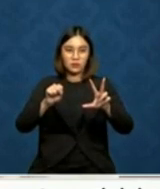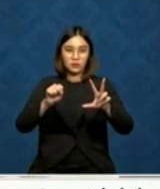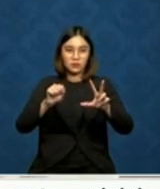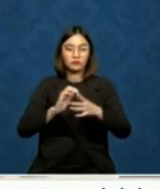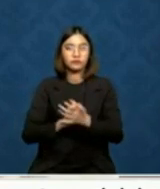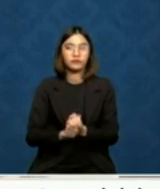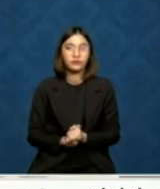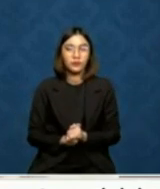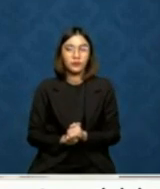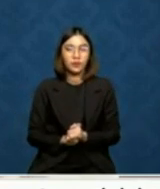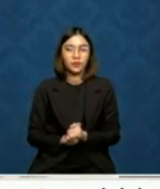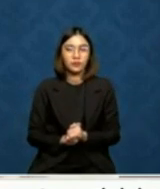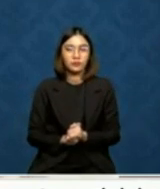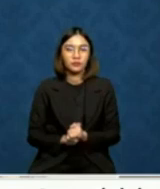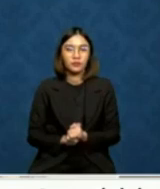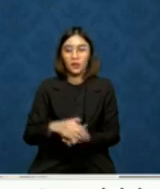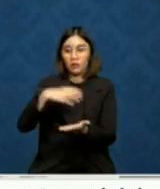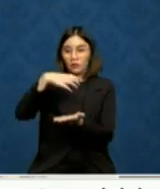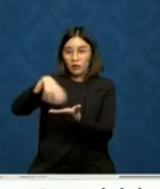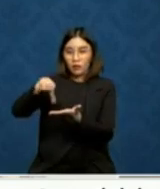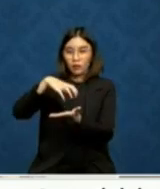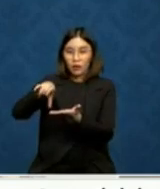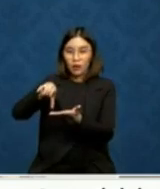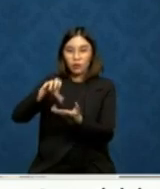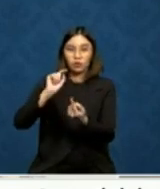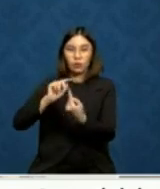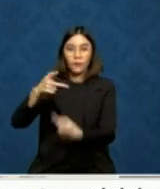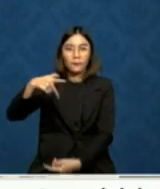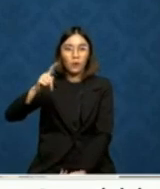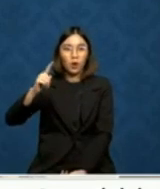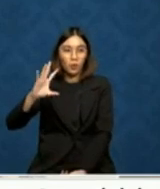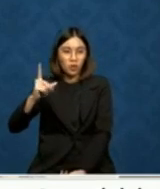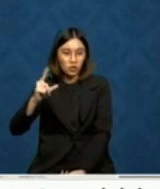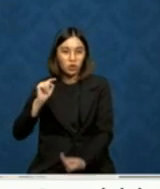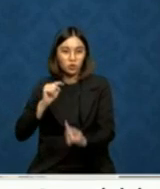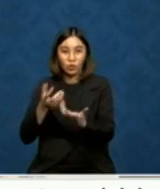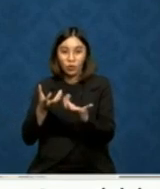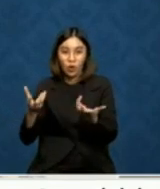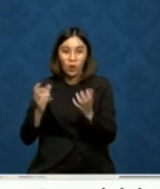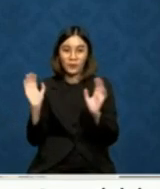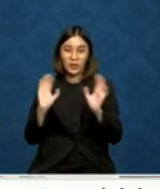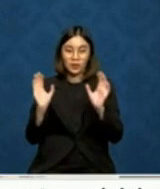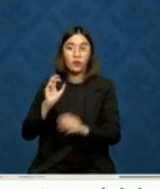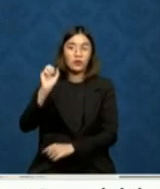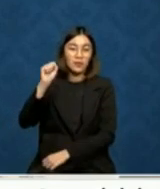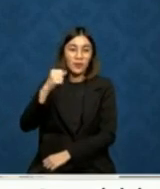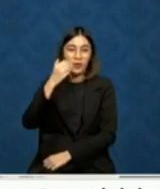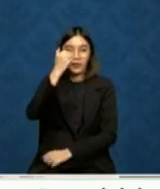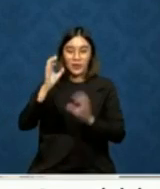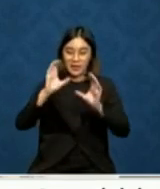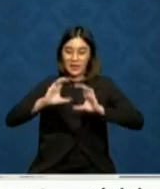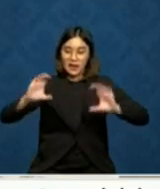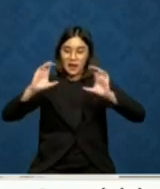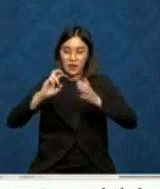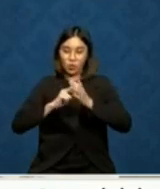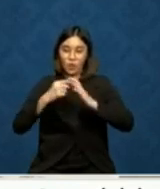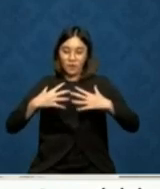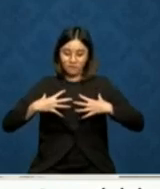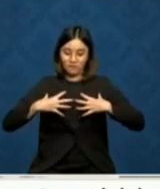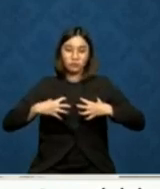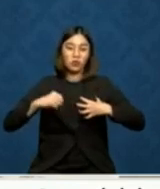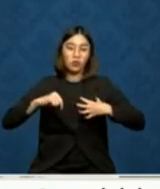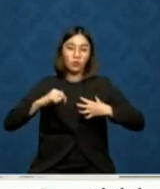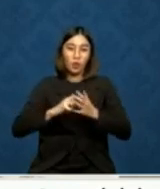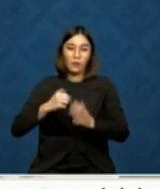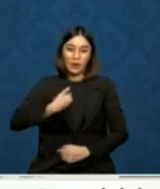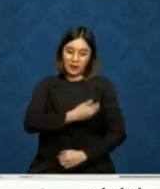ท่านก็ไม่จำเป็นที่ต้องรายงานปปช.ต่อทรัพย์สินใช่ไหมคะเพราะว่ารัฐถือว่าหน้าอกอันนั้นเป็นส่วน